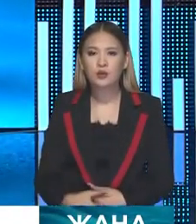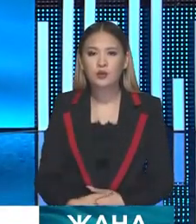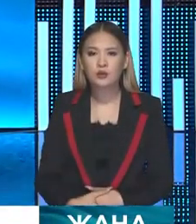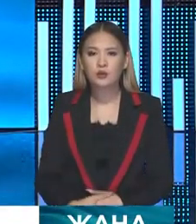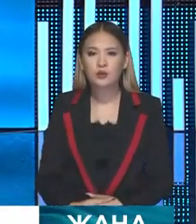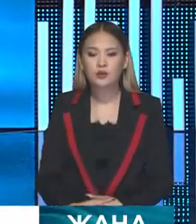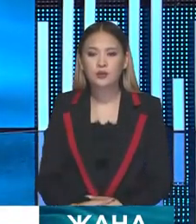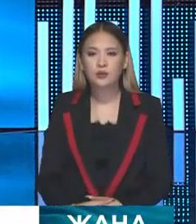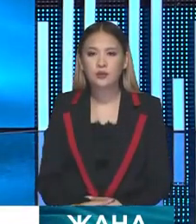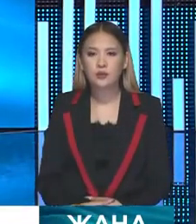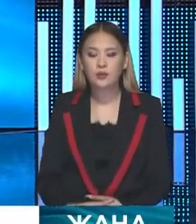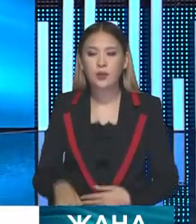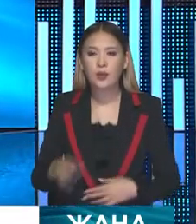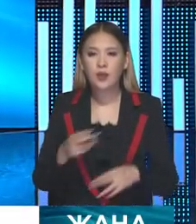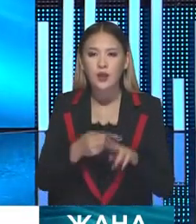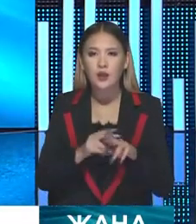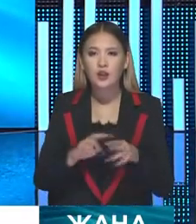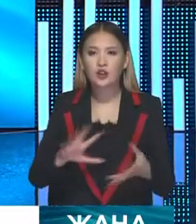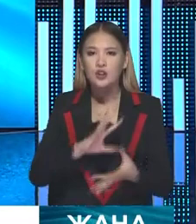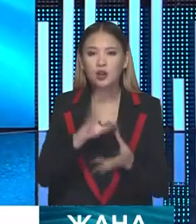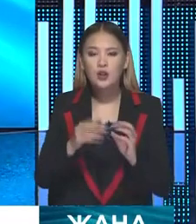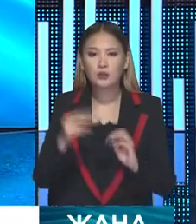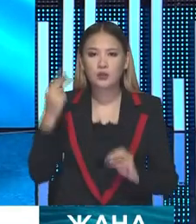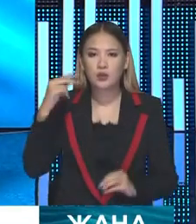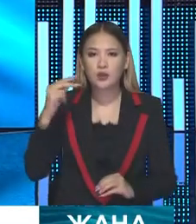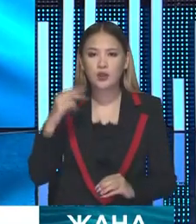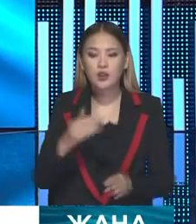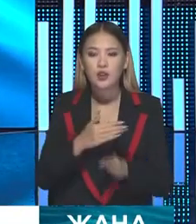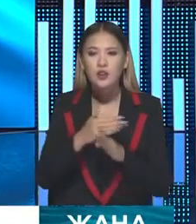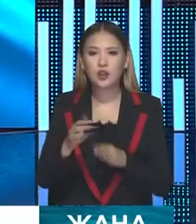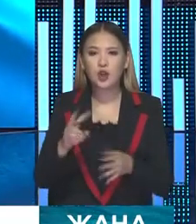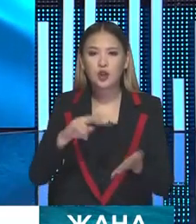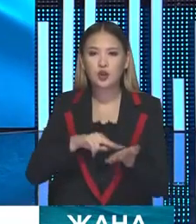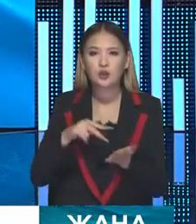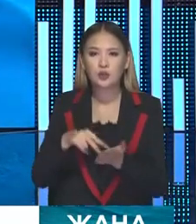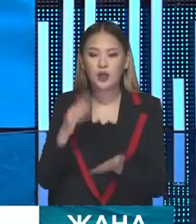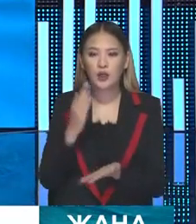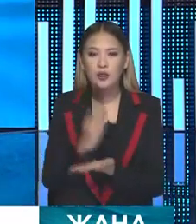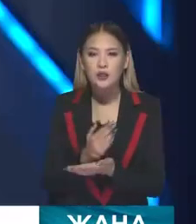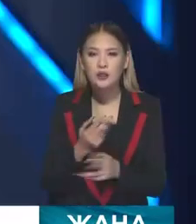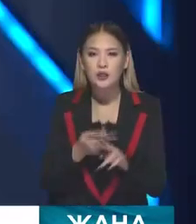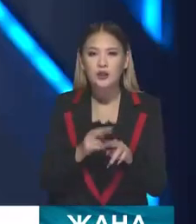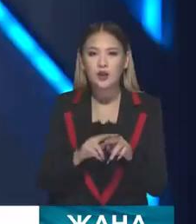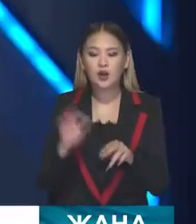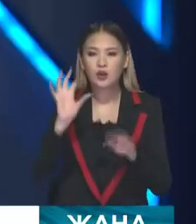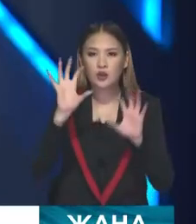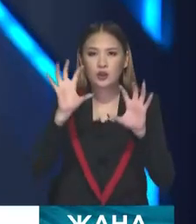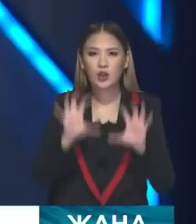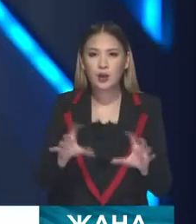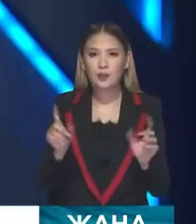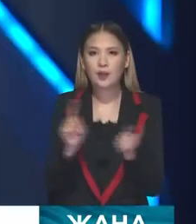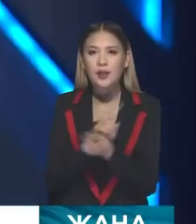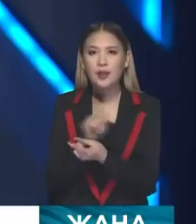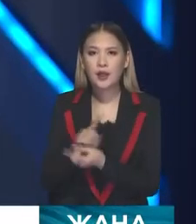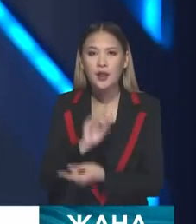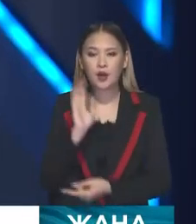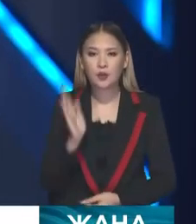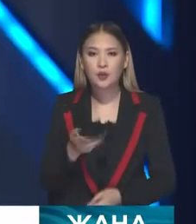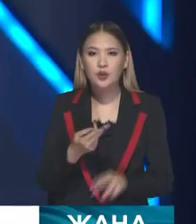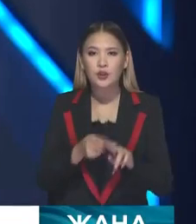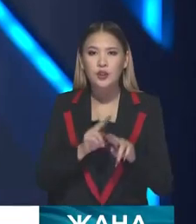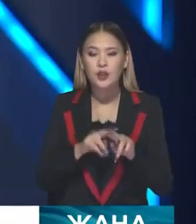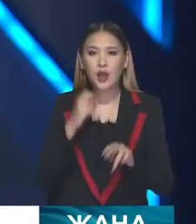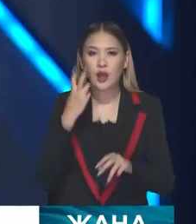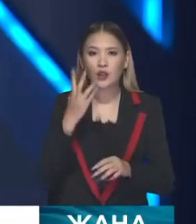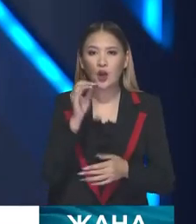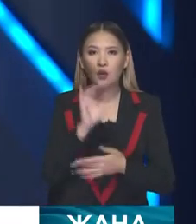қысқаша осы жалпы осы президенттің критика, біз кешенді жоспар әзірлеп отырмыз. Кешенді жоспарға сәйкес заңдарға өзгеріс жасаймыз. Сол заңдарды өзгеріске жеткізгеннен